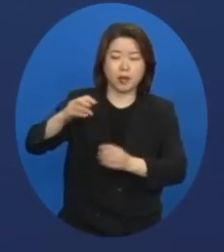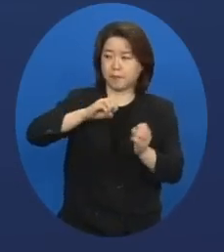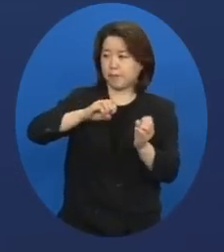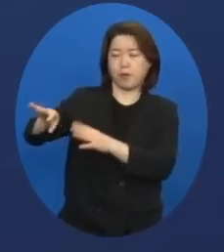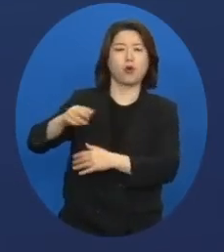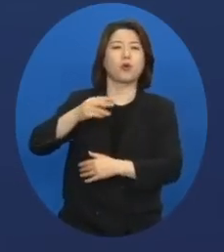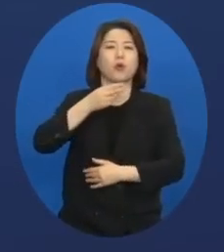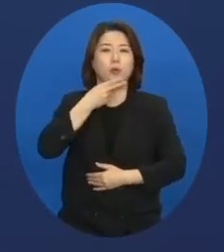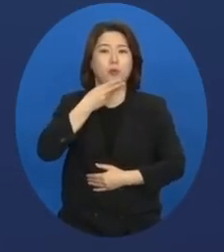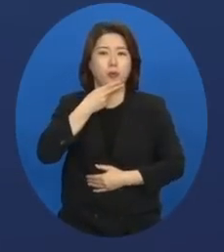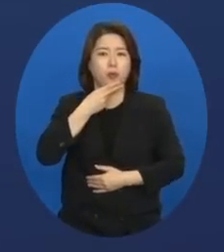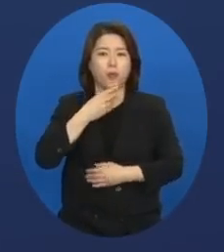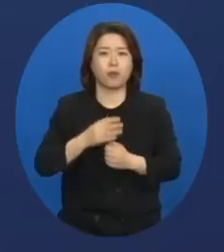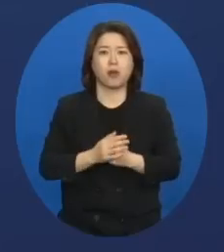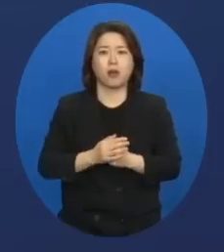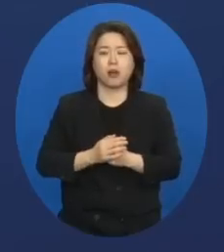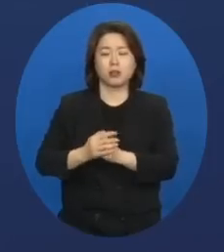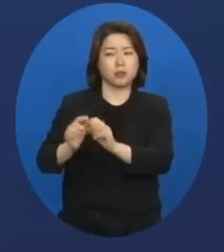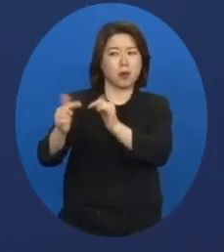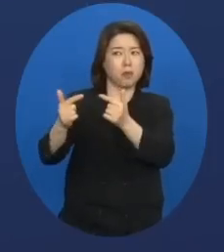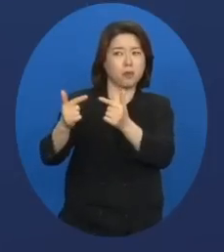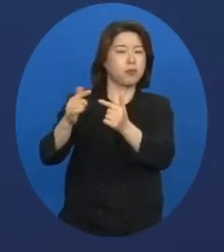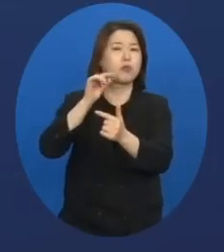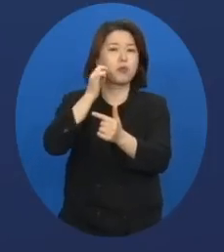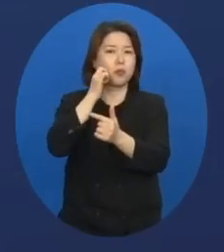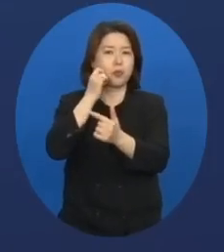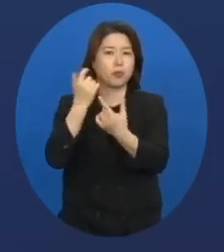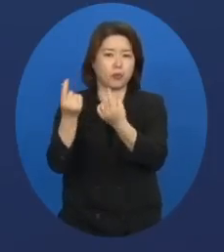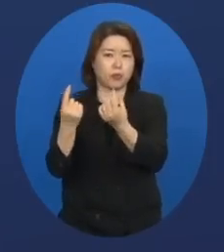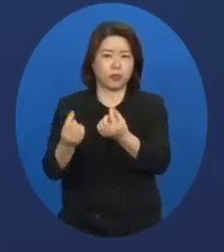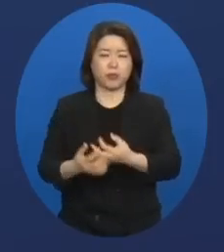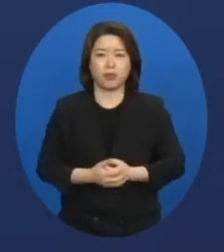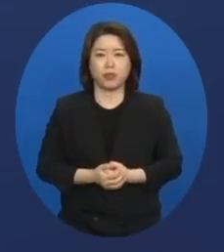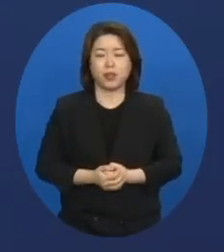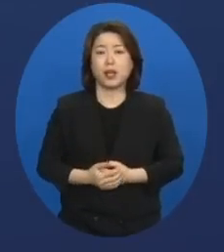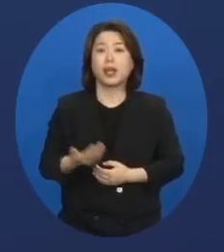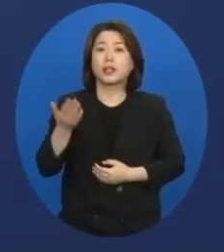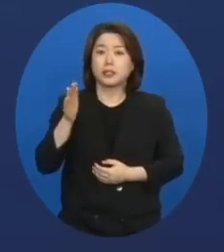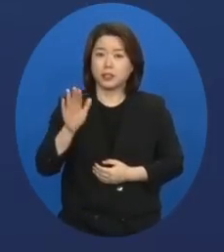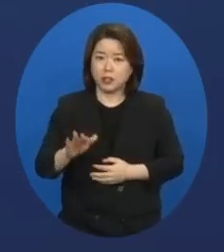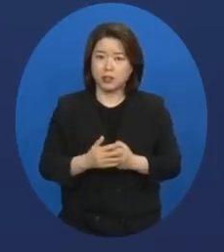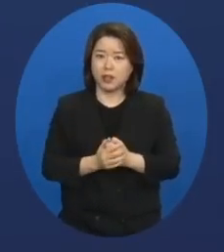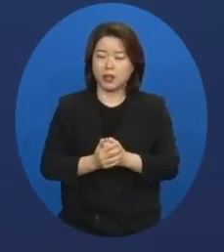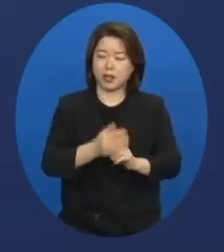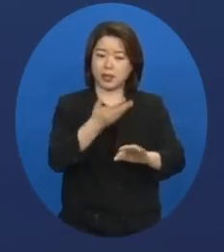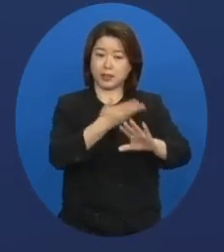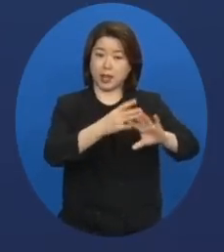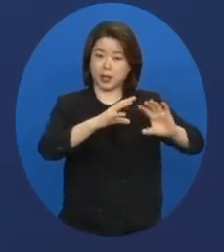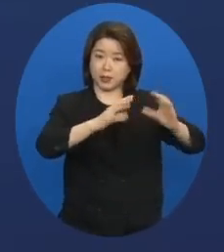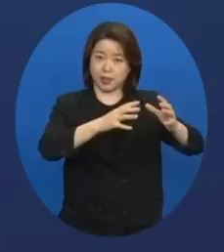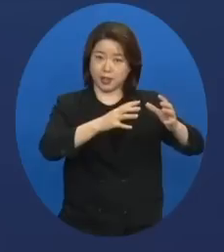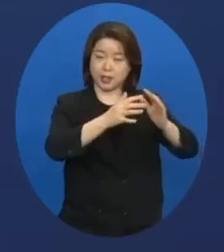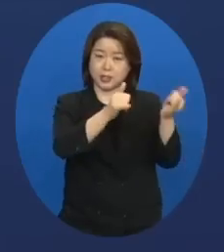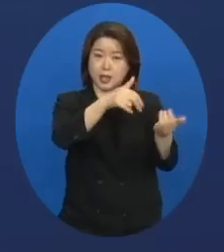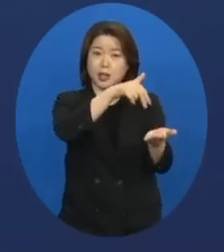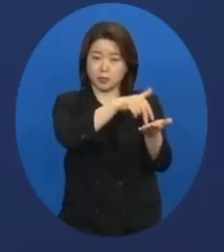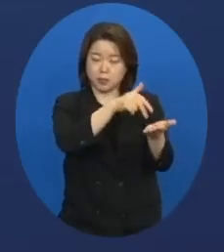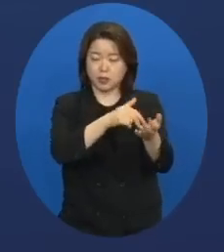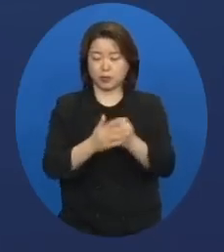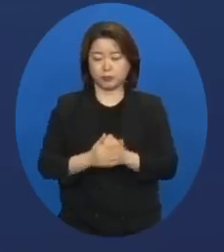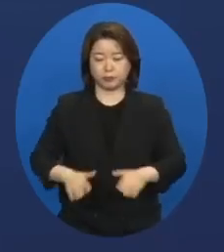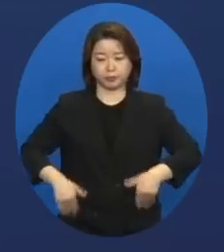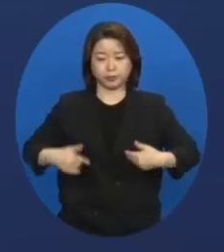않으셨구나. 정말 부인할 수 없습니다. 그런데 외국인으로서